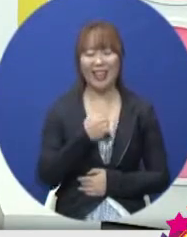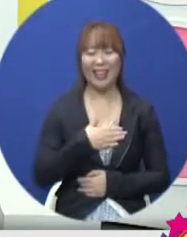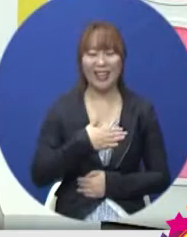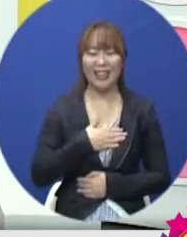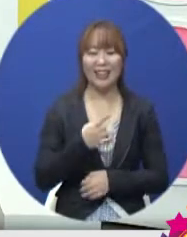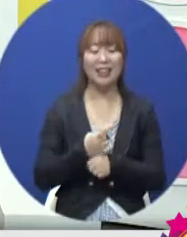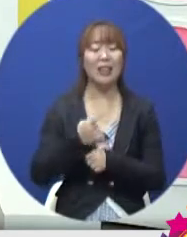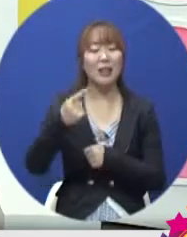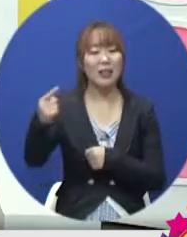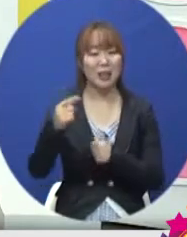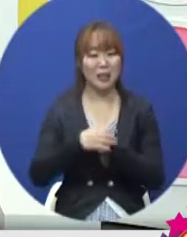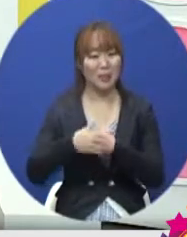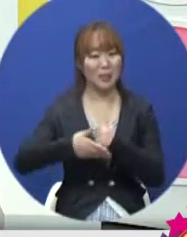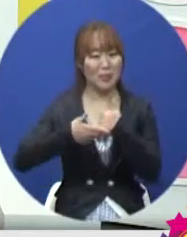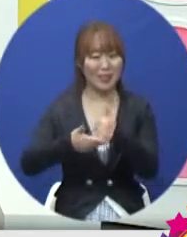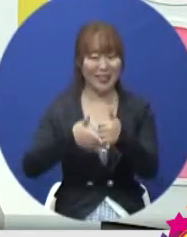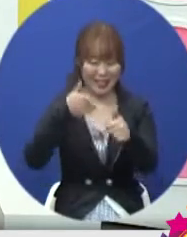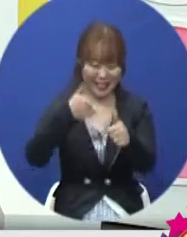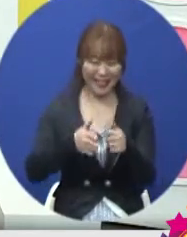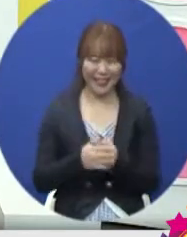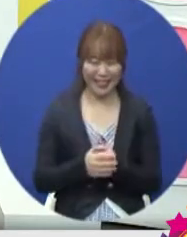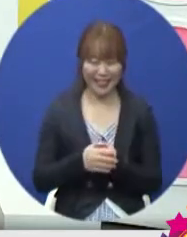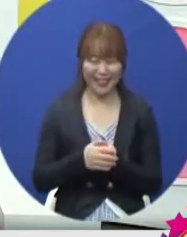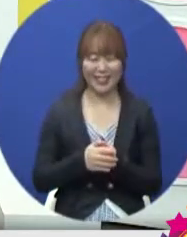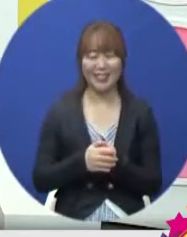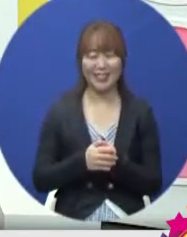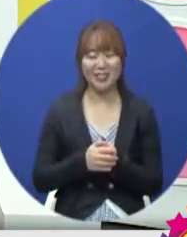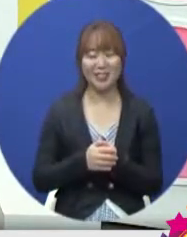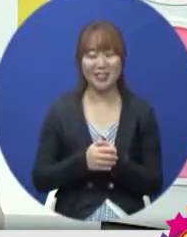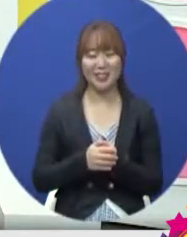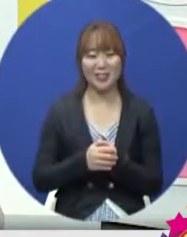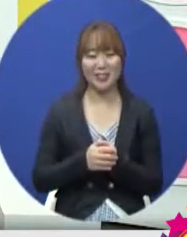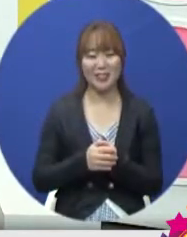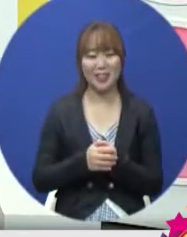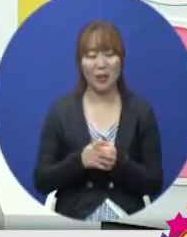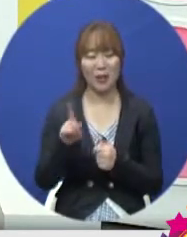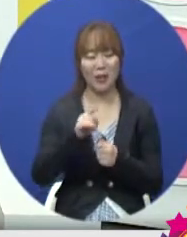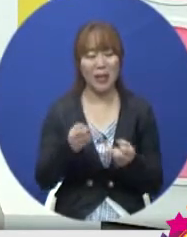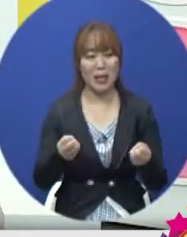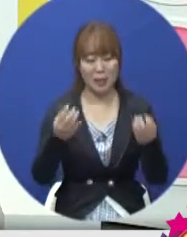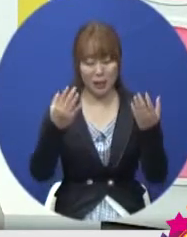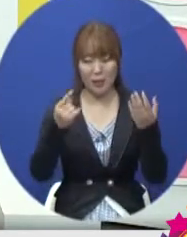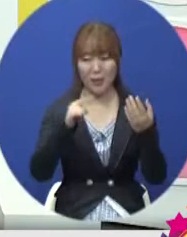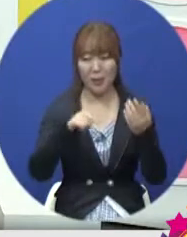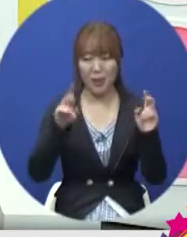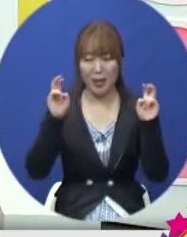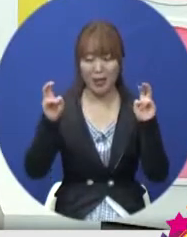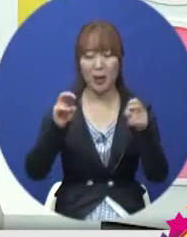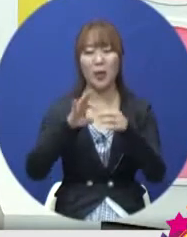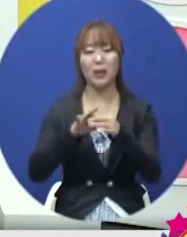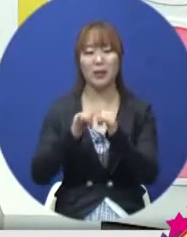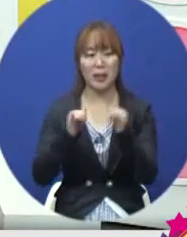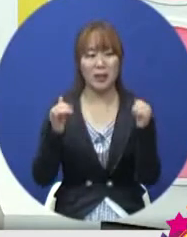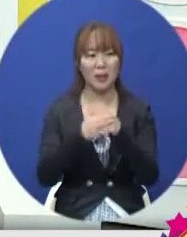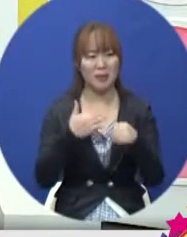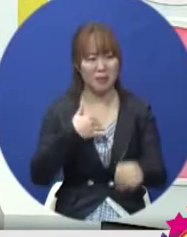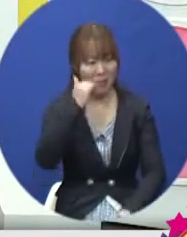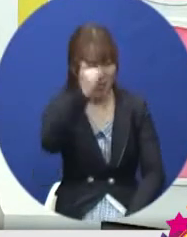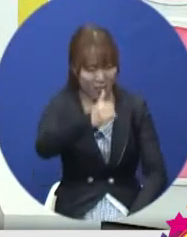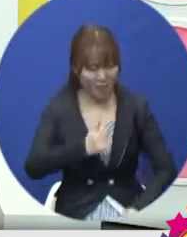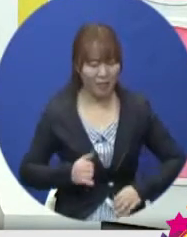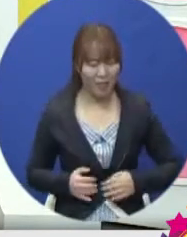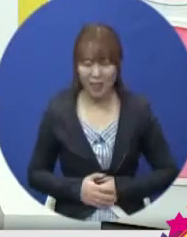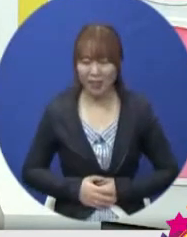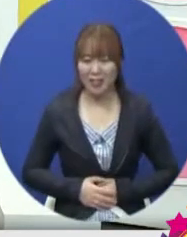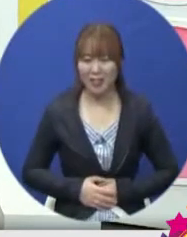아버님께서 이벤트. 내년에는 좀 섭외를 좀 해주세요. 네, 이벤트 회사 네. 관계자한테 저 연락을 해가지고. 네네.